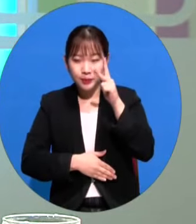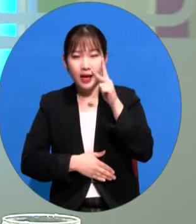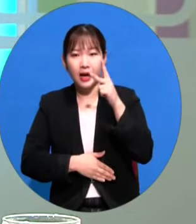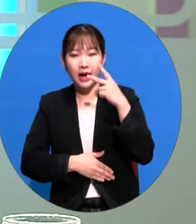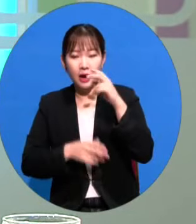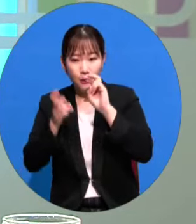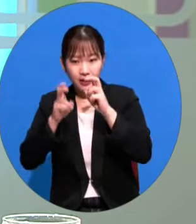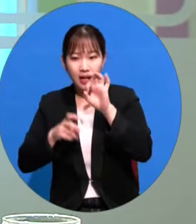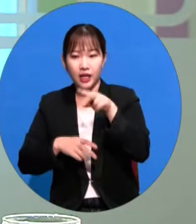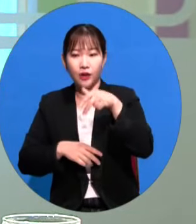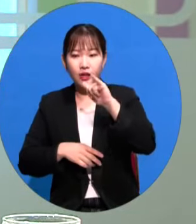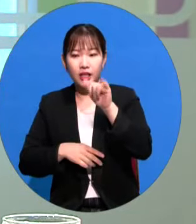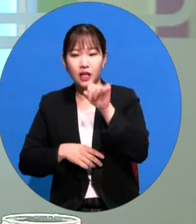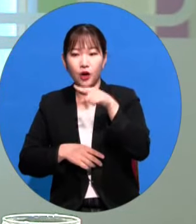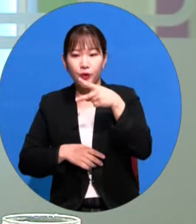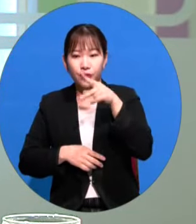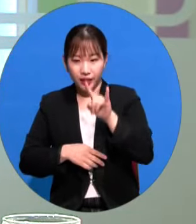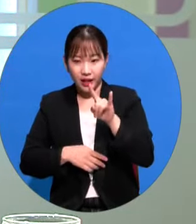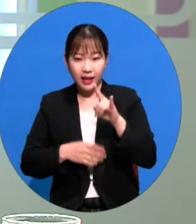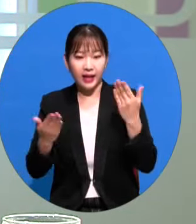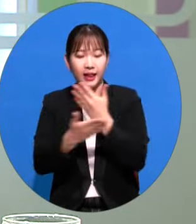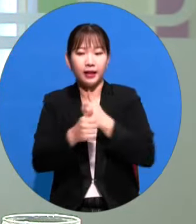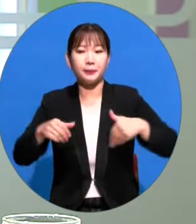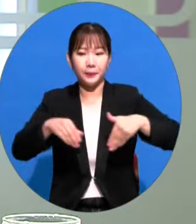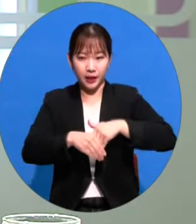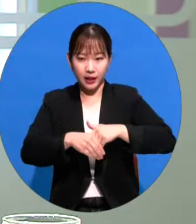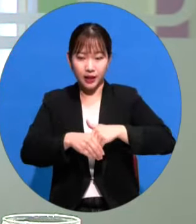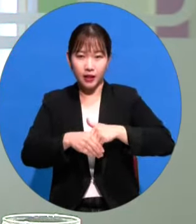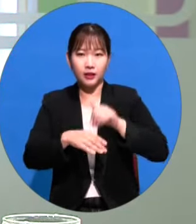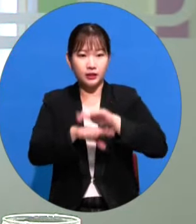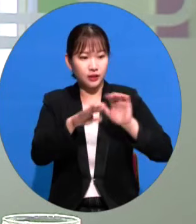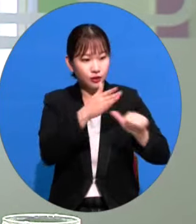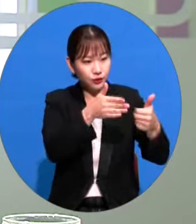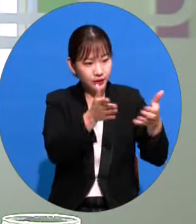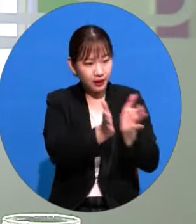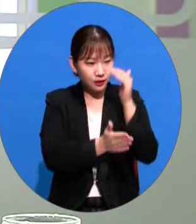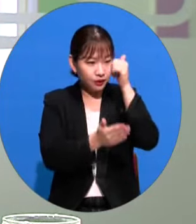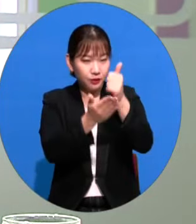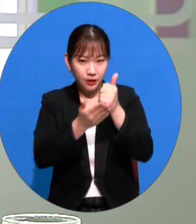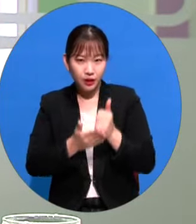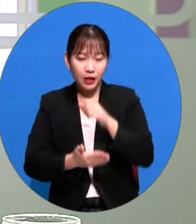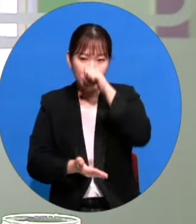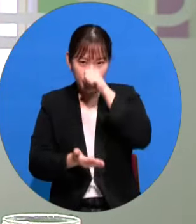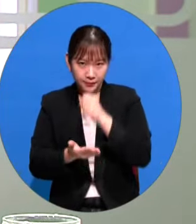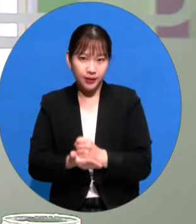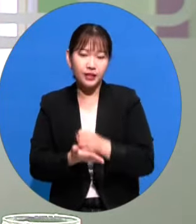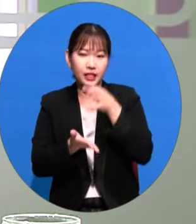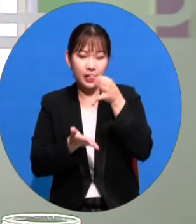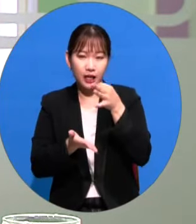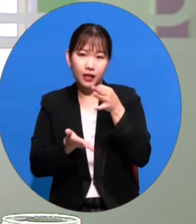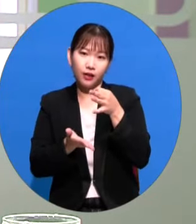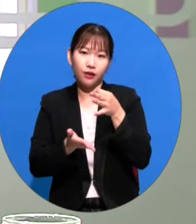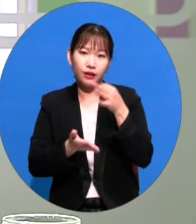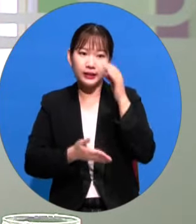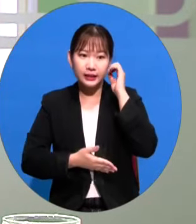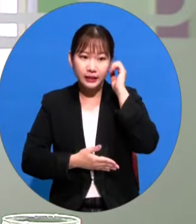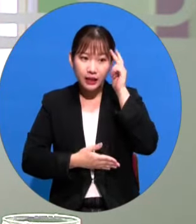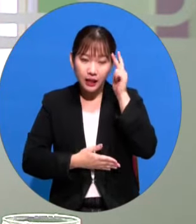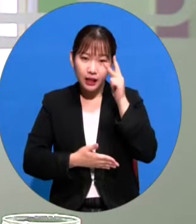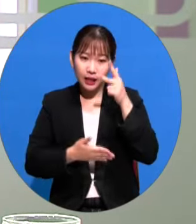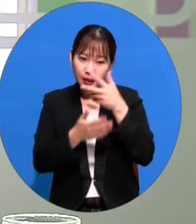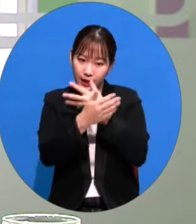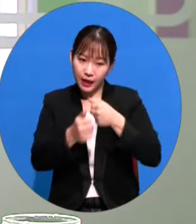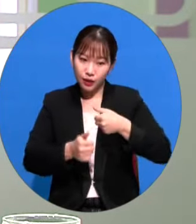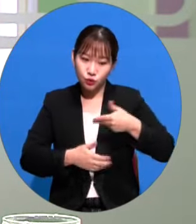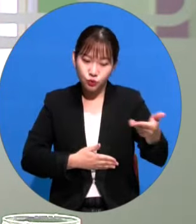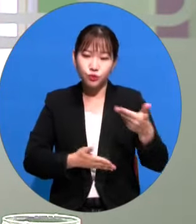숙박예약플랫폼인 여기어때와 업무협약을 맺고 선수단과 관광객에게 합리적인 가격으로 숙박예약을 제공할